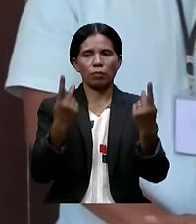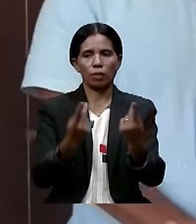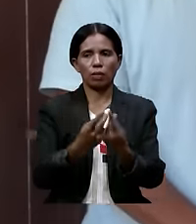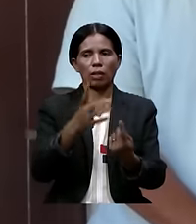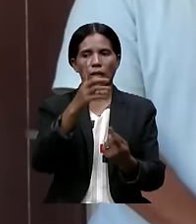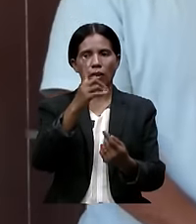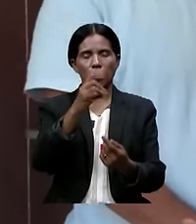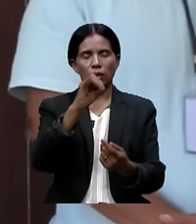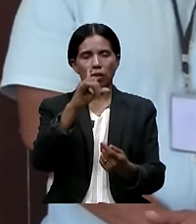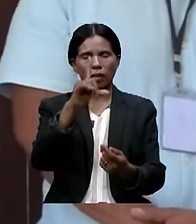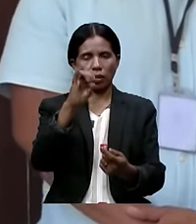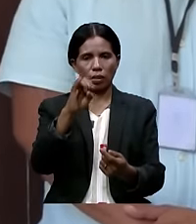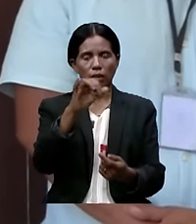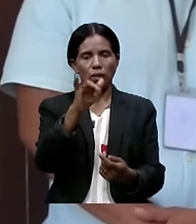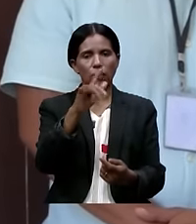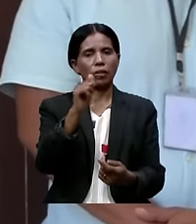Dili United.